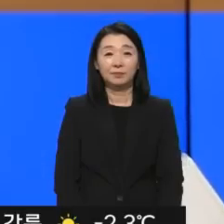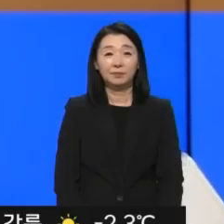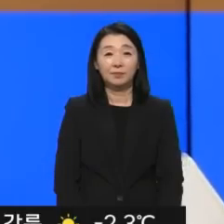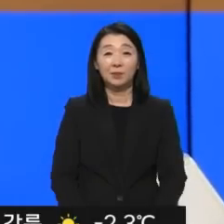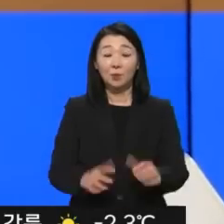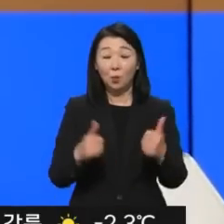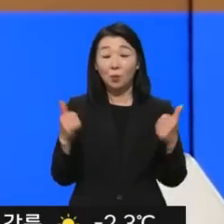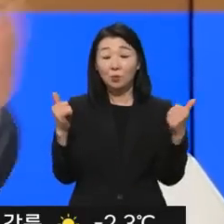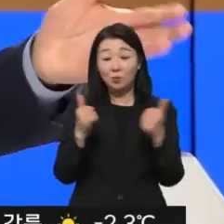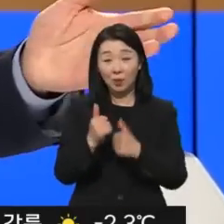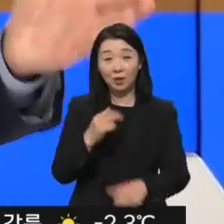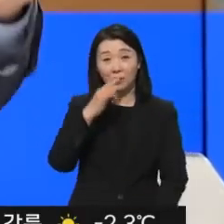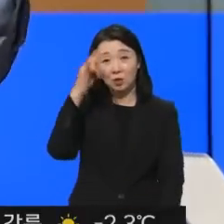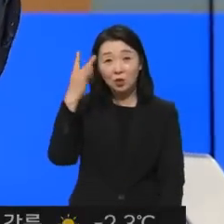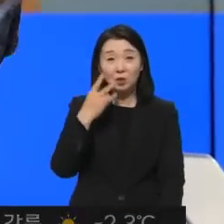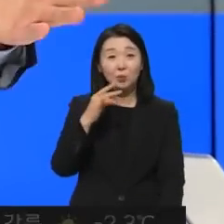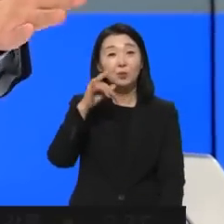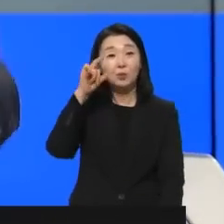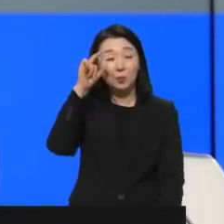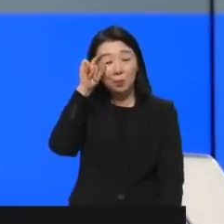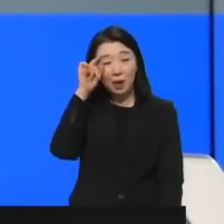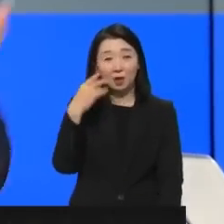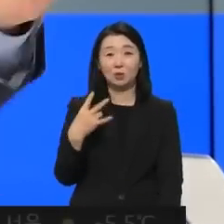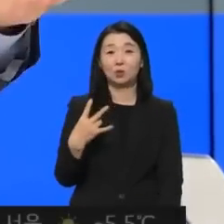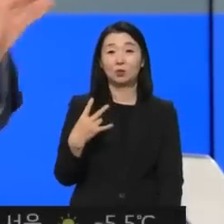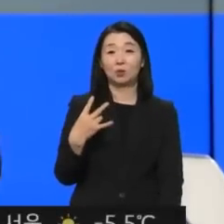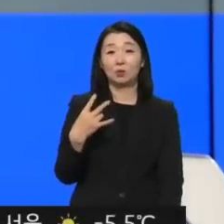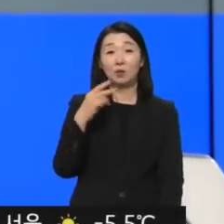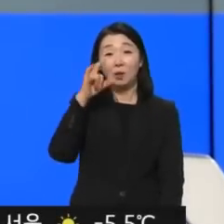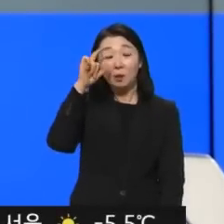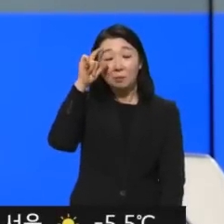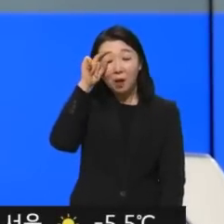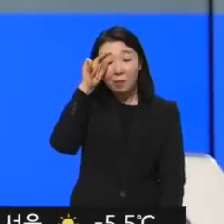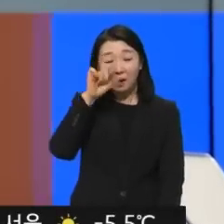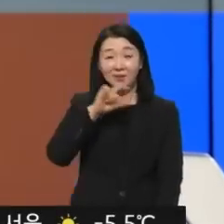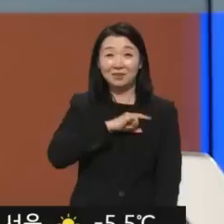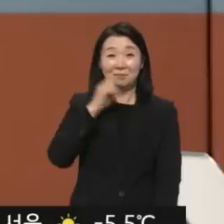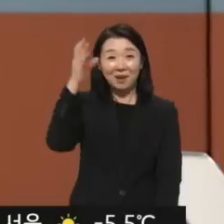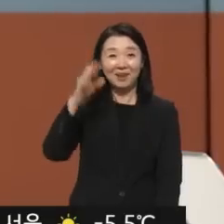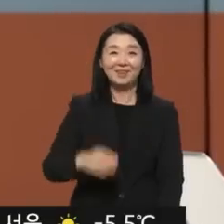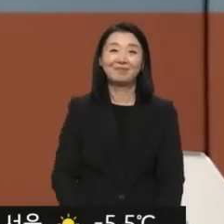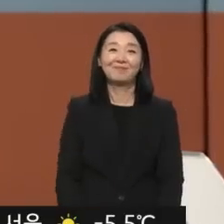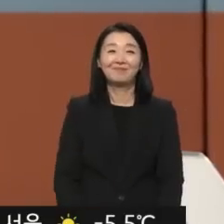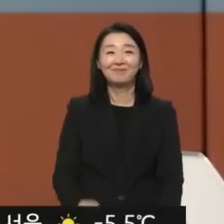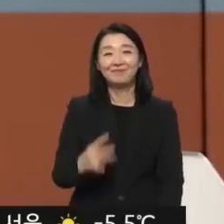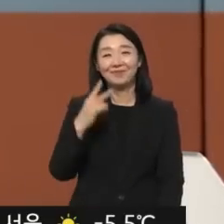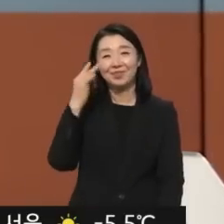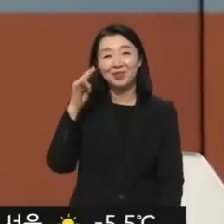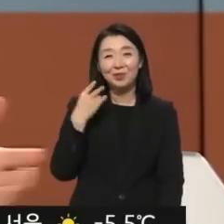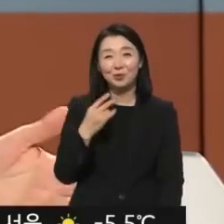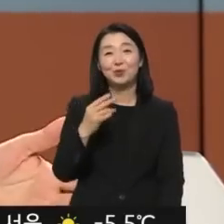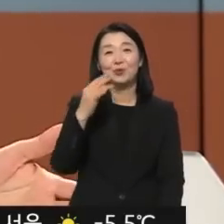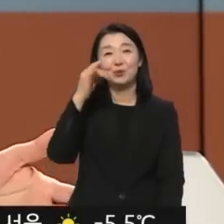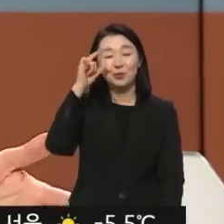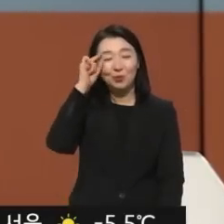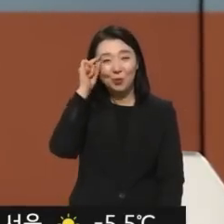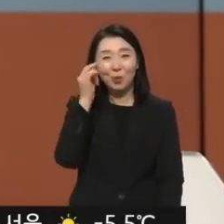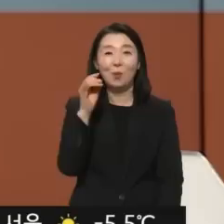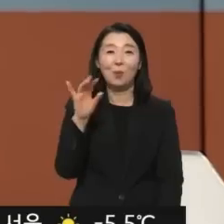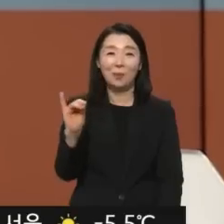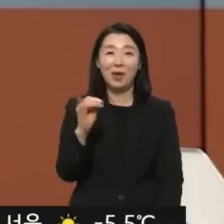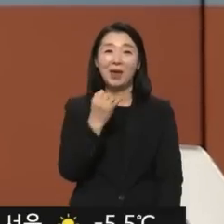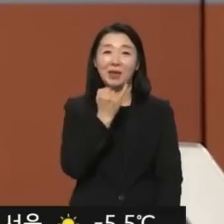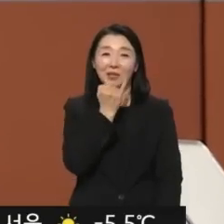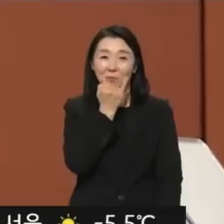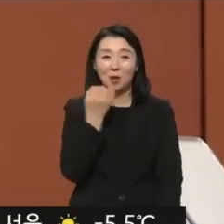자, 오늘 회의는 유 실장 박마커, 갑자기 박마커 이름을 잊어버렸었어요. 네, 유채커 조멘토 백반장, 김현숙 수호통 역사,